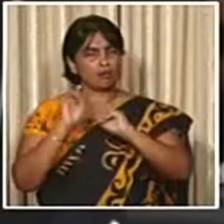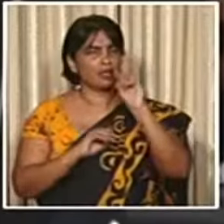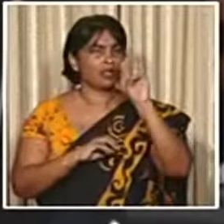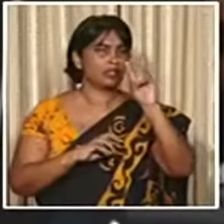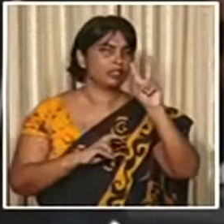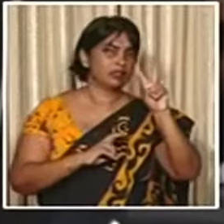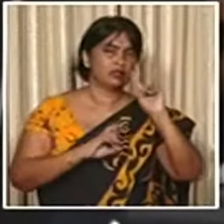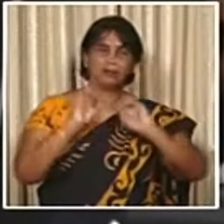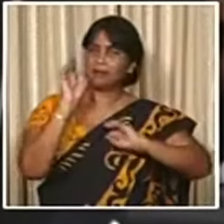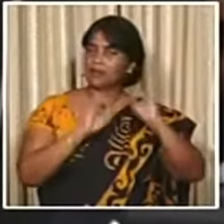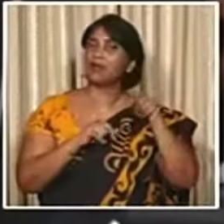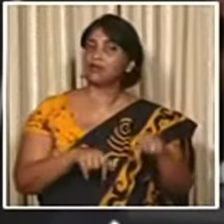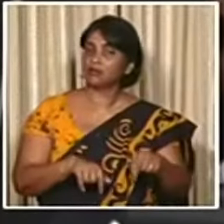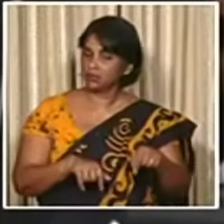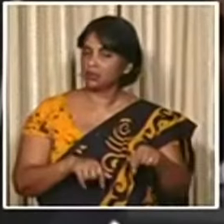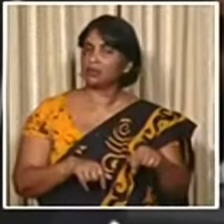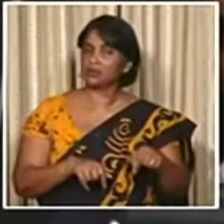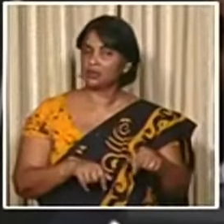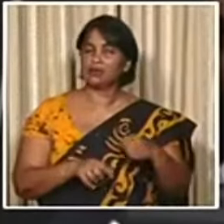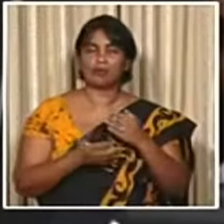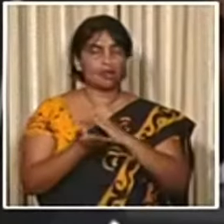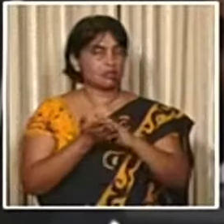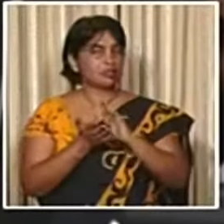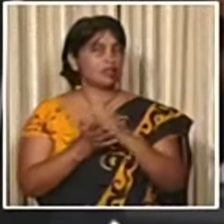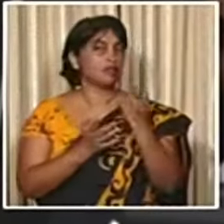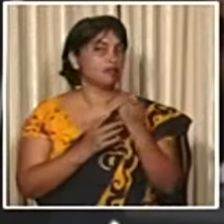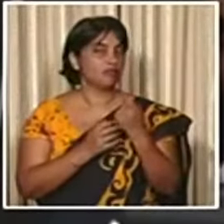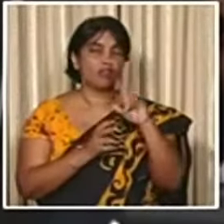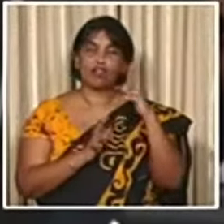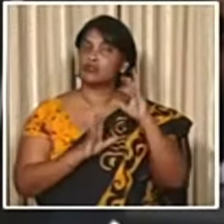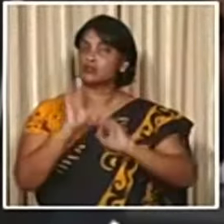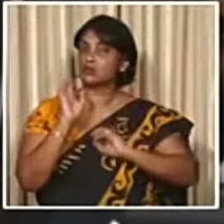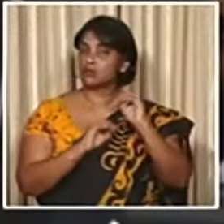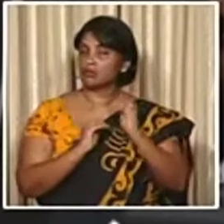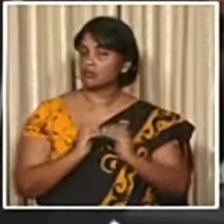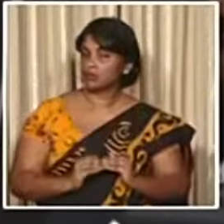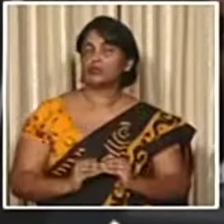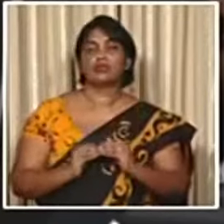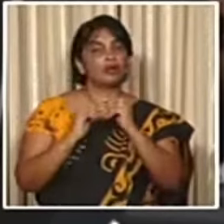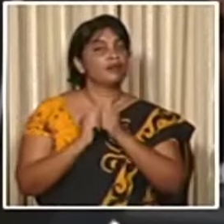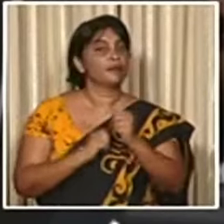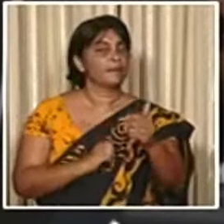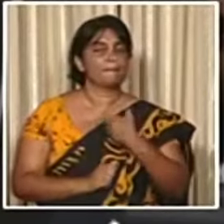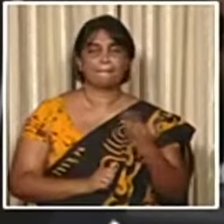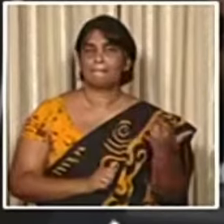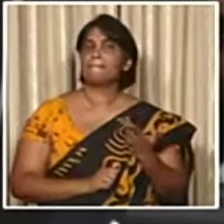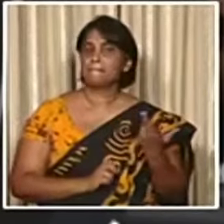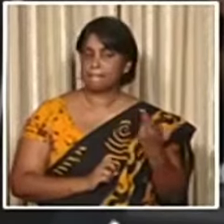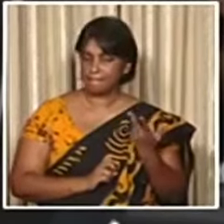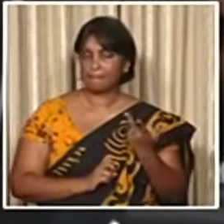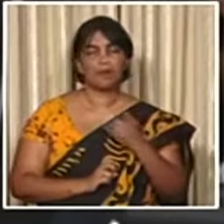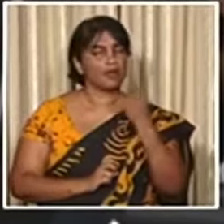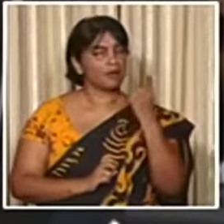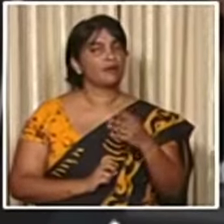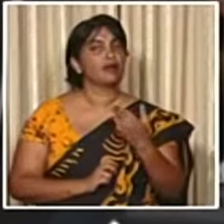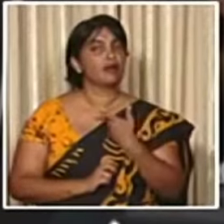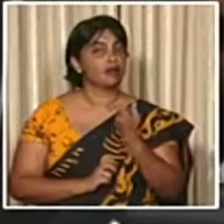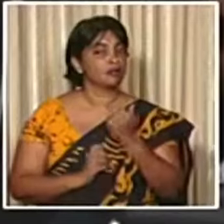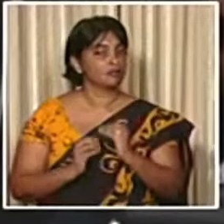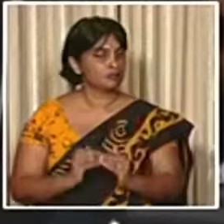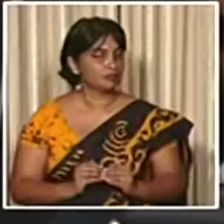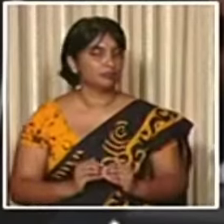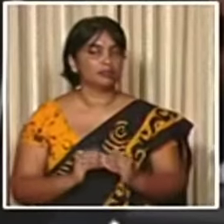132යි දක්වා. අපිට මේ සේවා ආර්ථිකයේ 80%ක තියාගෙන මේ ගමන දුර ගමනක් යන්න බෑ. එහෙනම් අපේ ආර්ථිකය